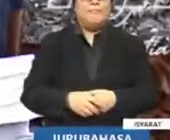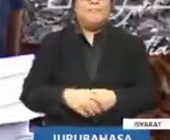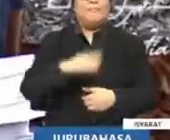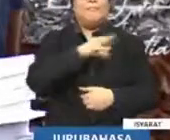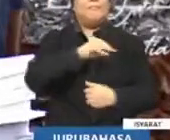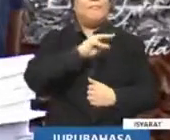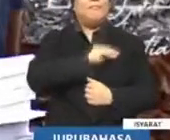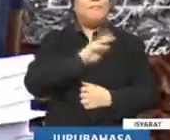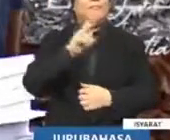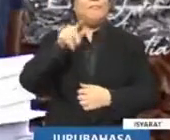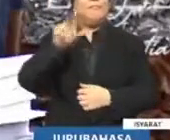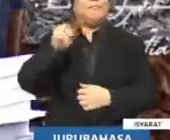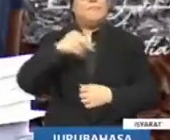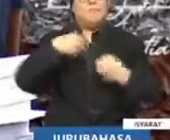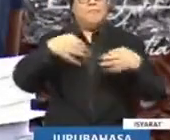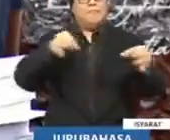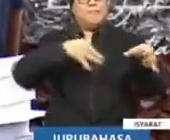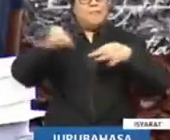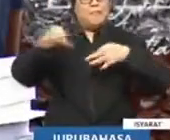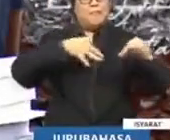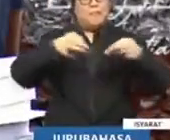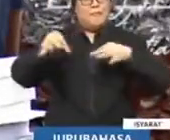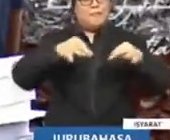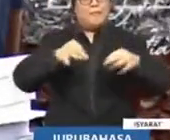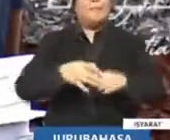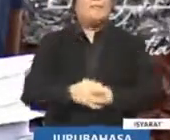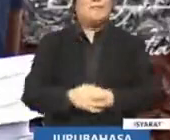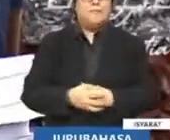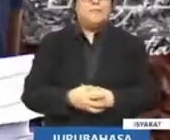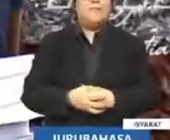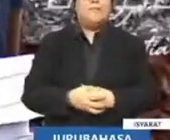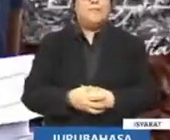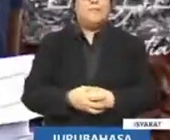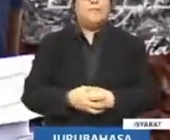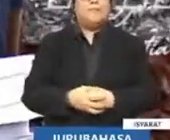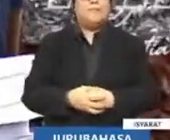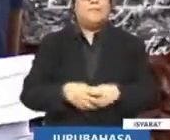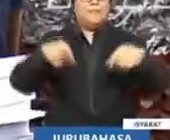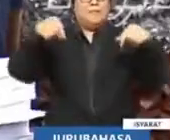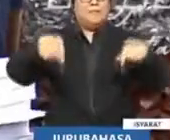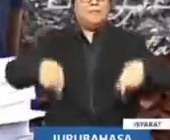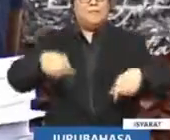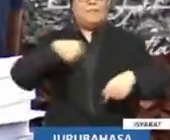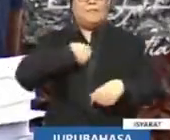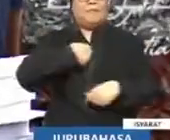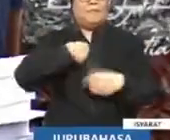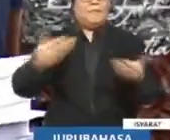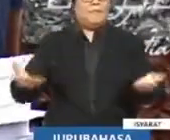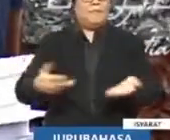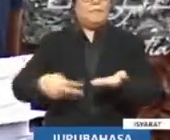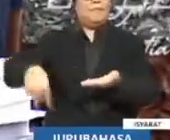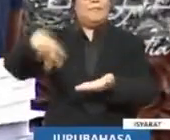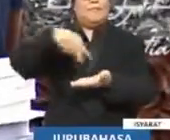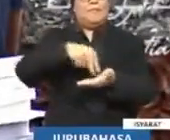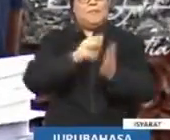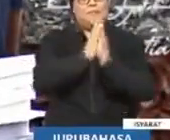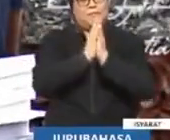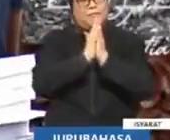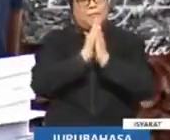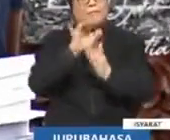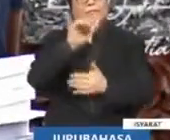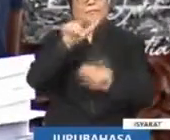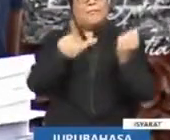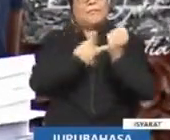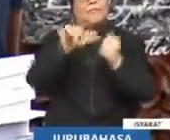Menteri Dalam Negeri juga telah memberi penjelasan diatas tebasan Hari ini saya bangun untuk merayu